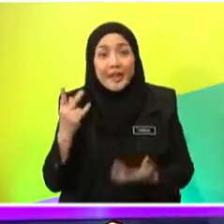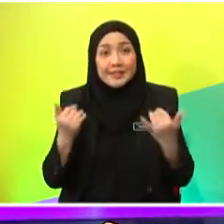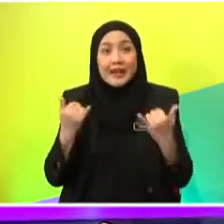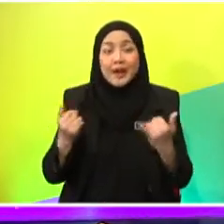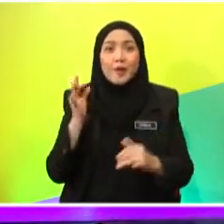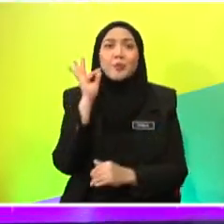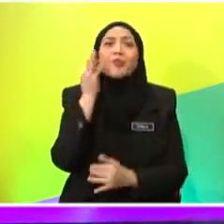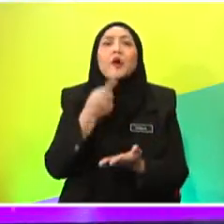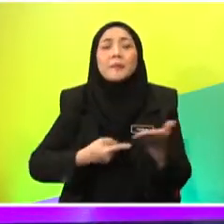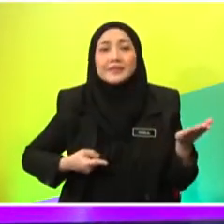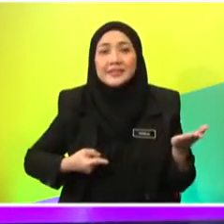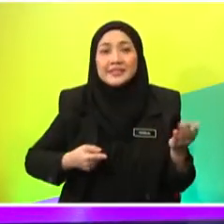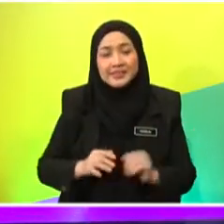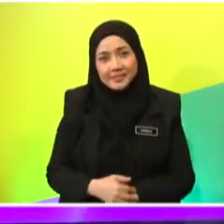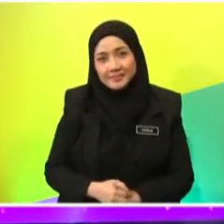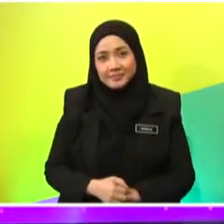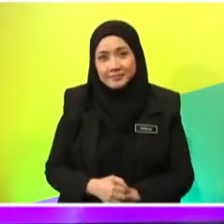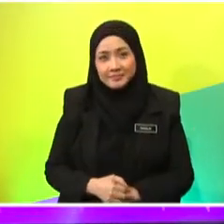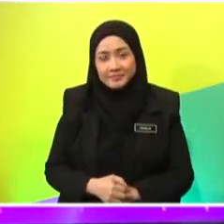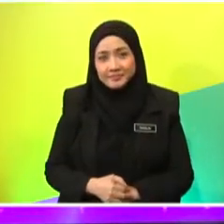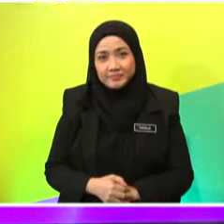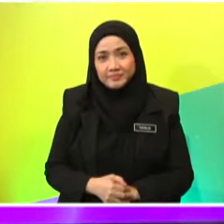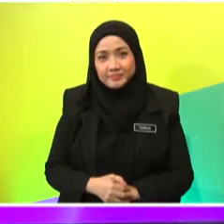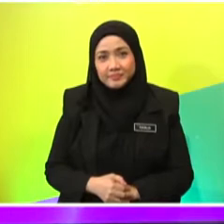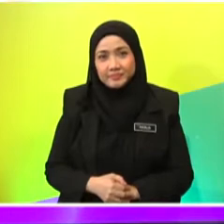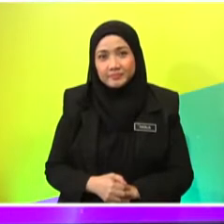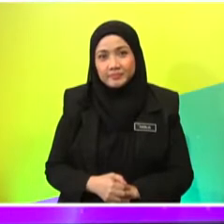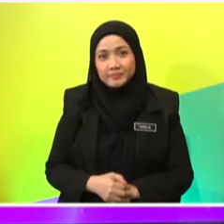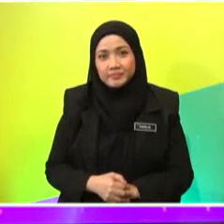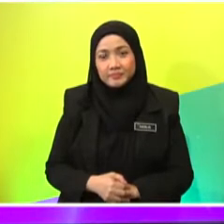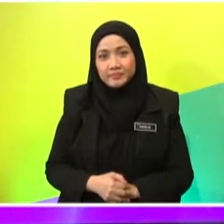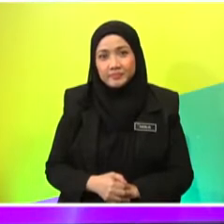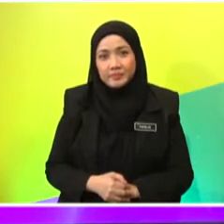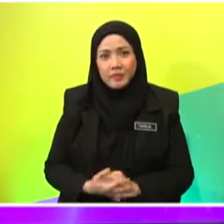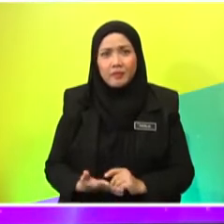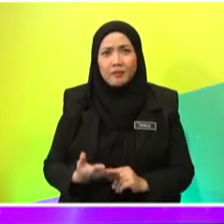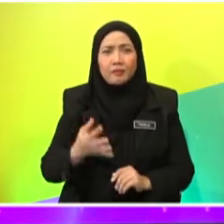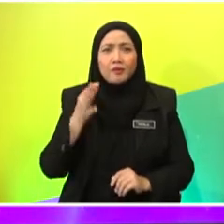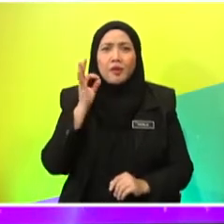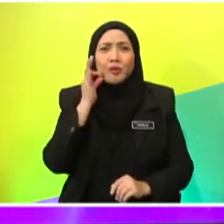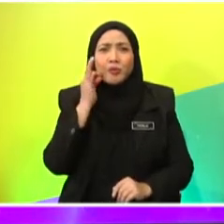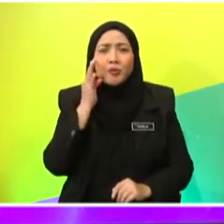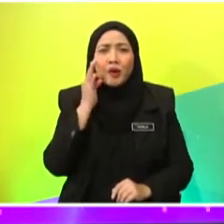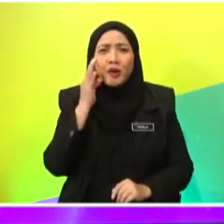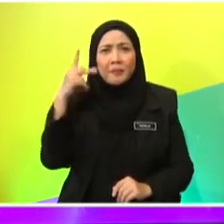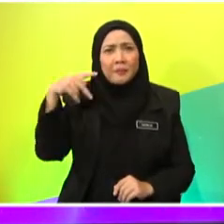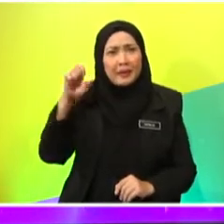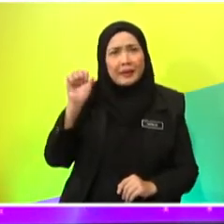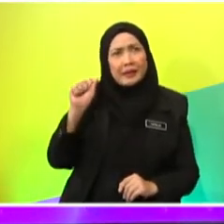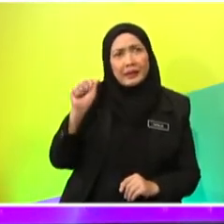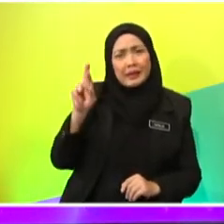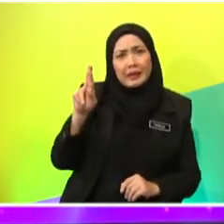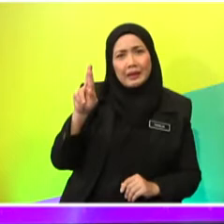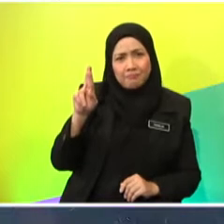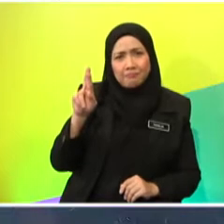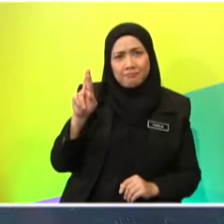ini buah punya iman dan buah p Betul kalau buah